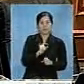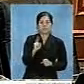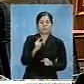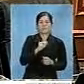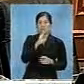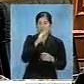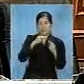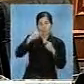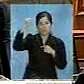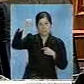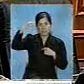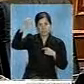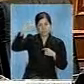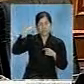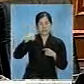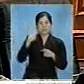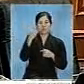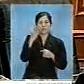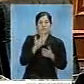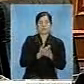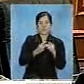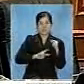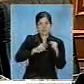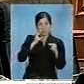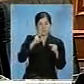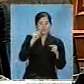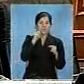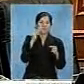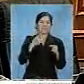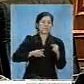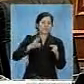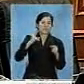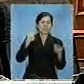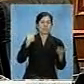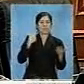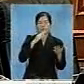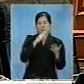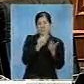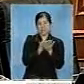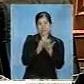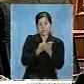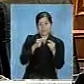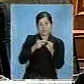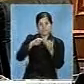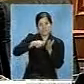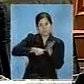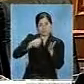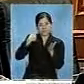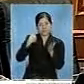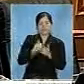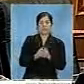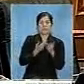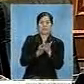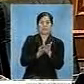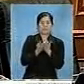ไฟเราคงตัดไฟถ้าไม่จ่ายค่าน้ำเราคงตัดน้ำถ้าไม่จ่ายภาษีที่ดินและสิ่งปลูกสร้างสำหรับ